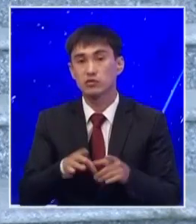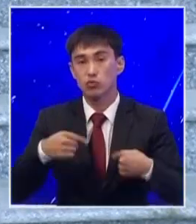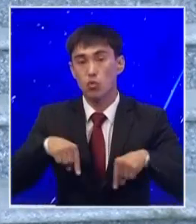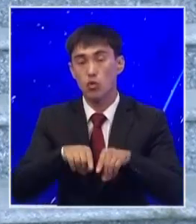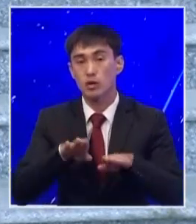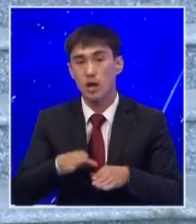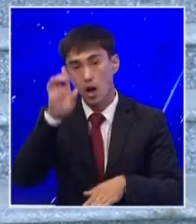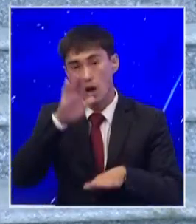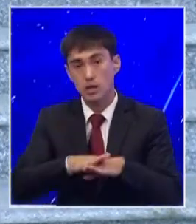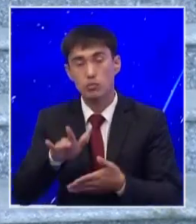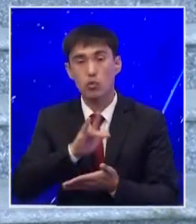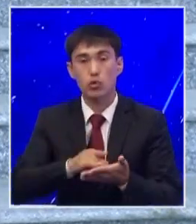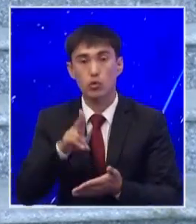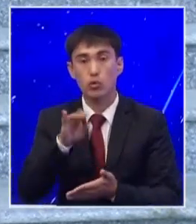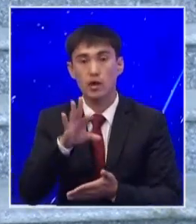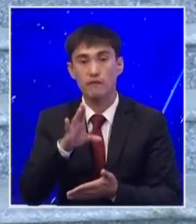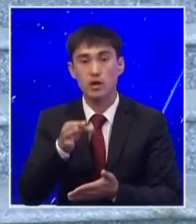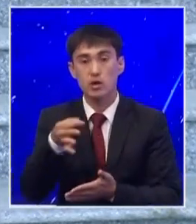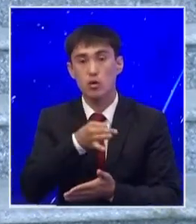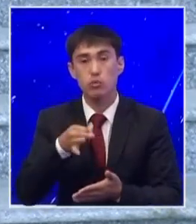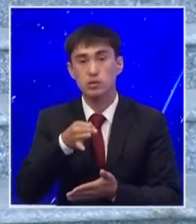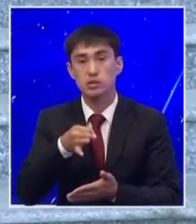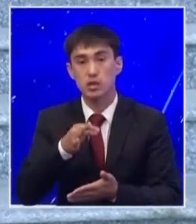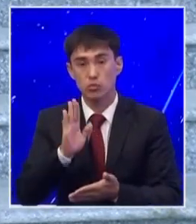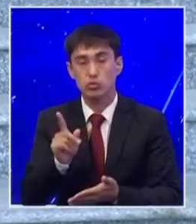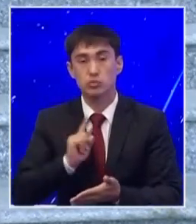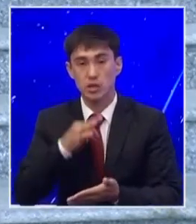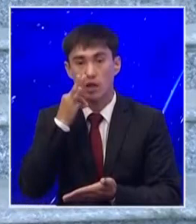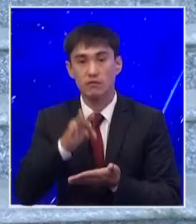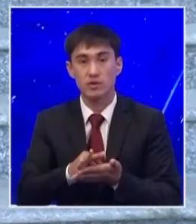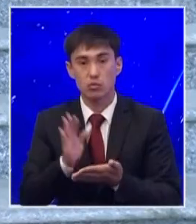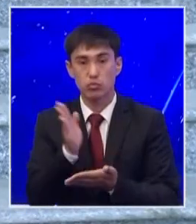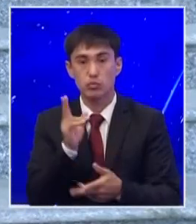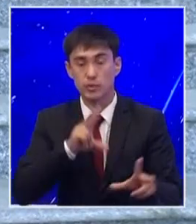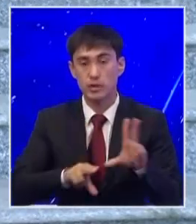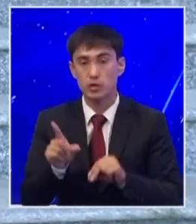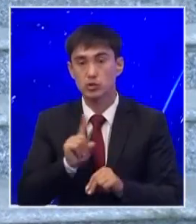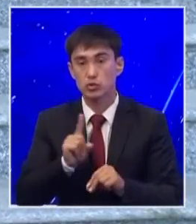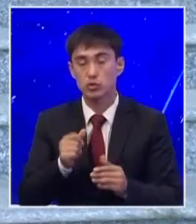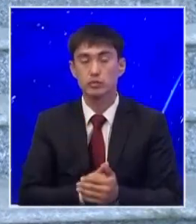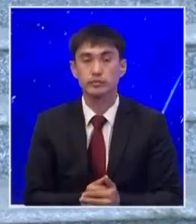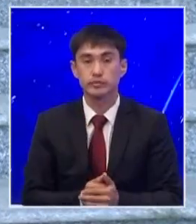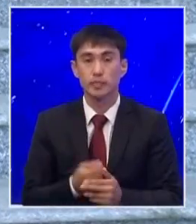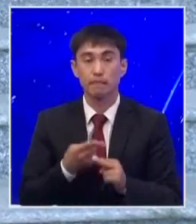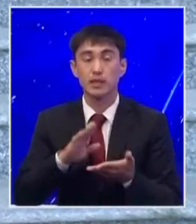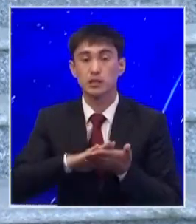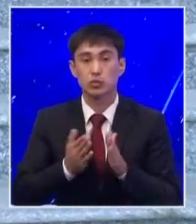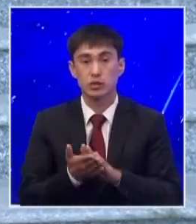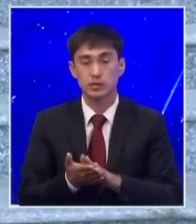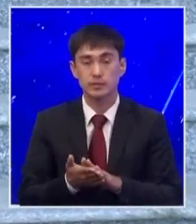органы, акимам города Хунаев и Алматинской области. Будем ждать ответа и будем надеяться на то, что данная